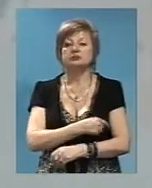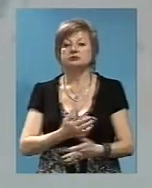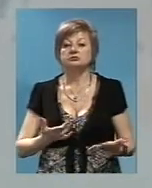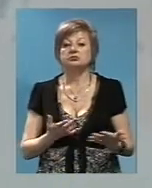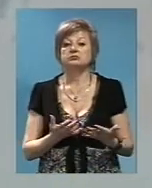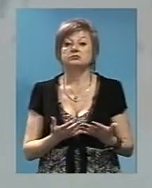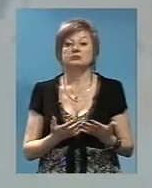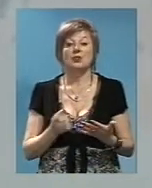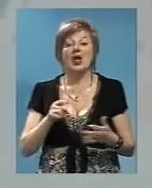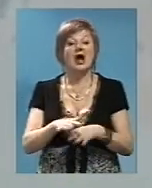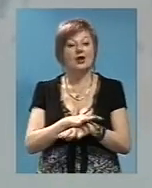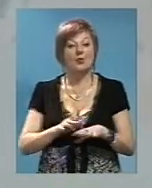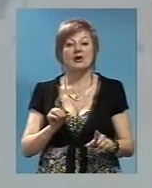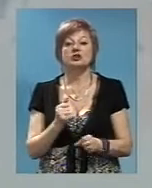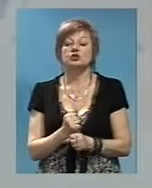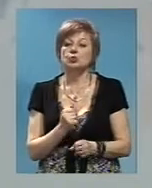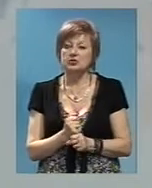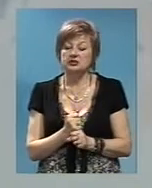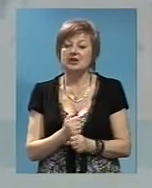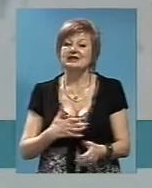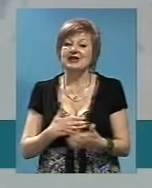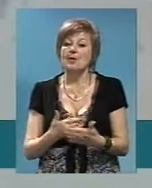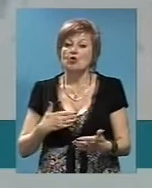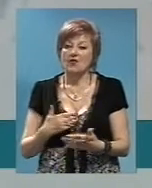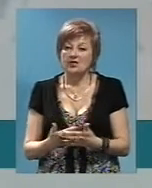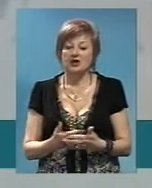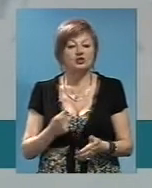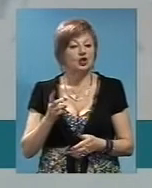які утворилися, скажімо так, добровільно, але